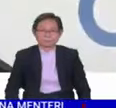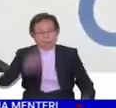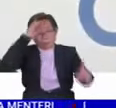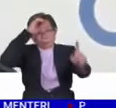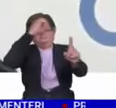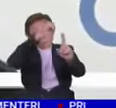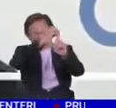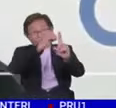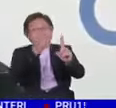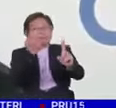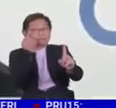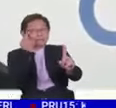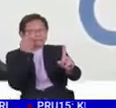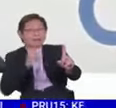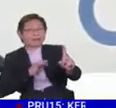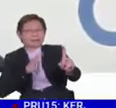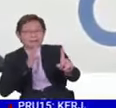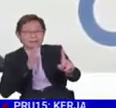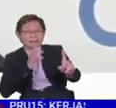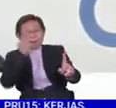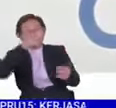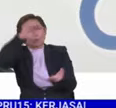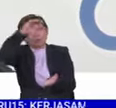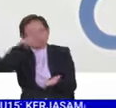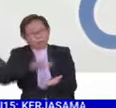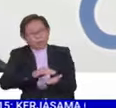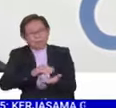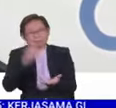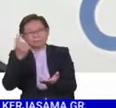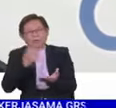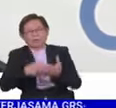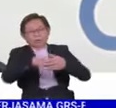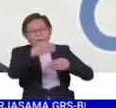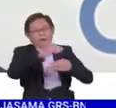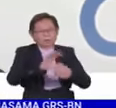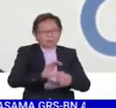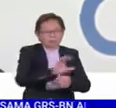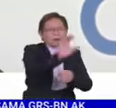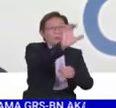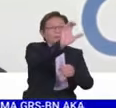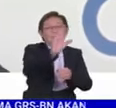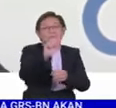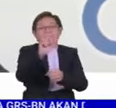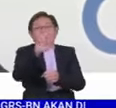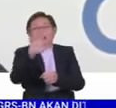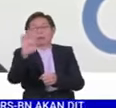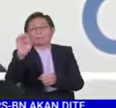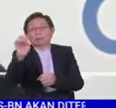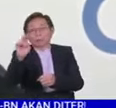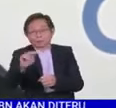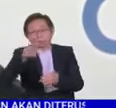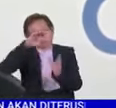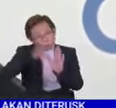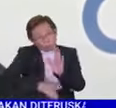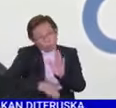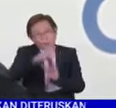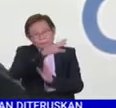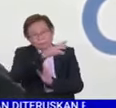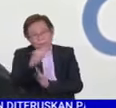Matlamat yang saya sebutkan tadi untuk mengurangkan pengeluaran karbon dioksida dan juga